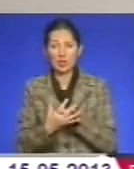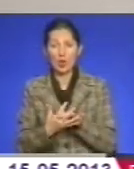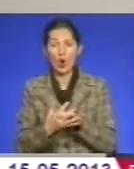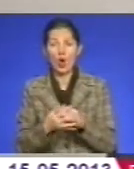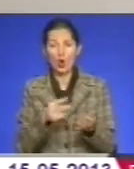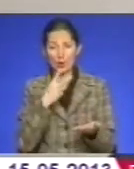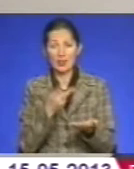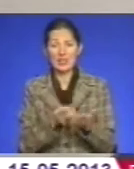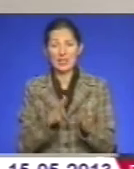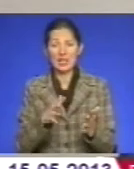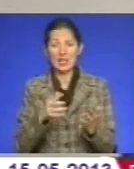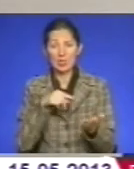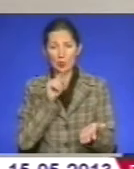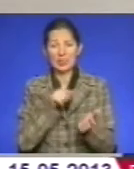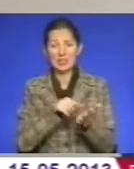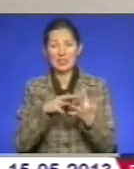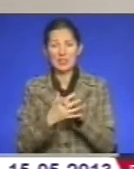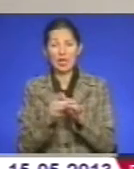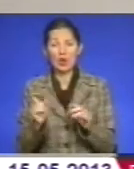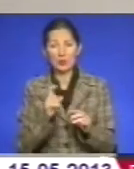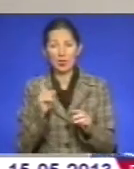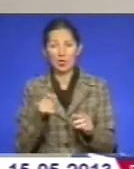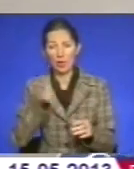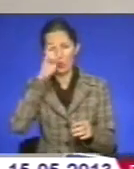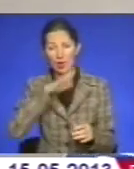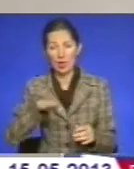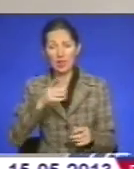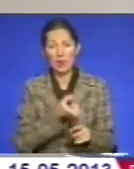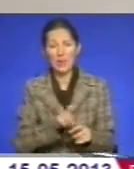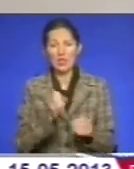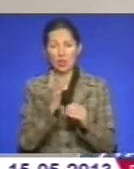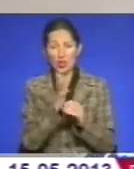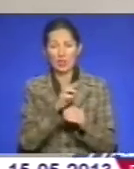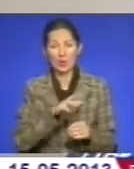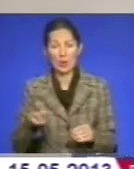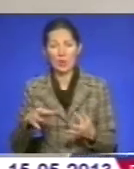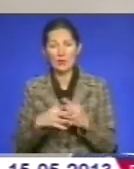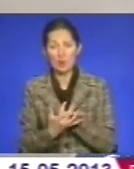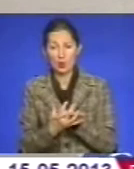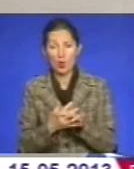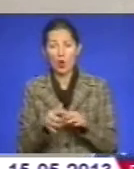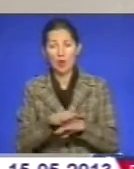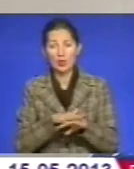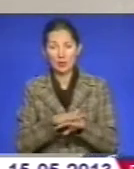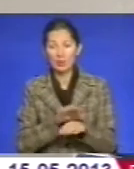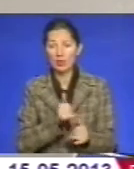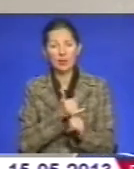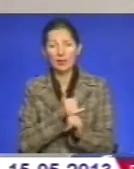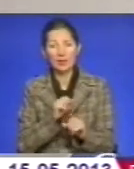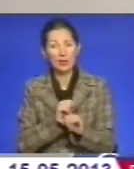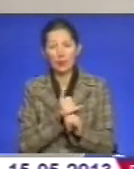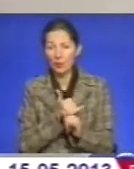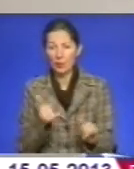сільського господарства. В Україні десь приблизно більше 14 мільйонів сільського населення. Не може 14 мільйонів займатися лише сільським господарством. Це